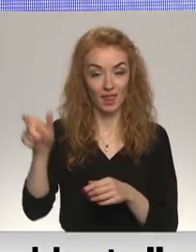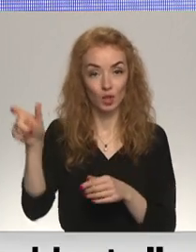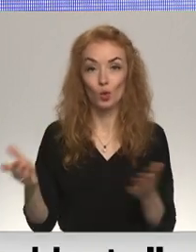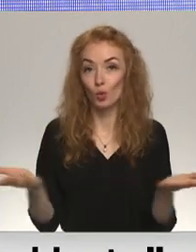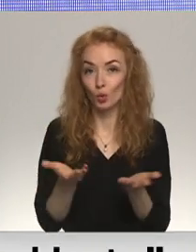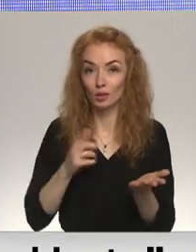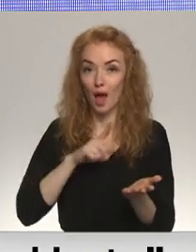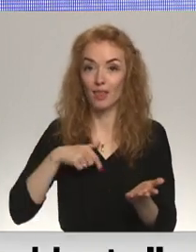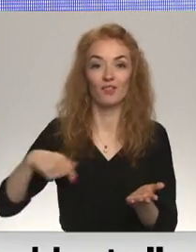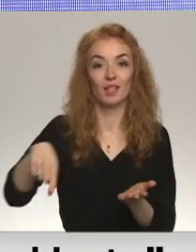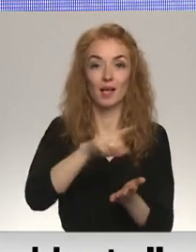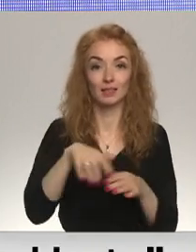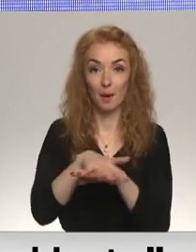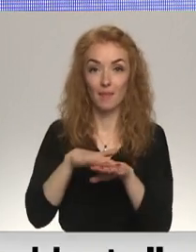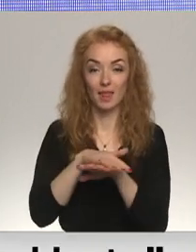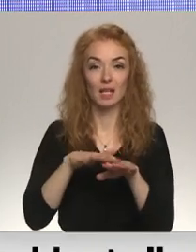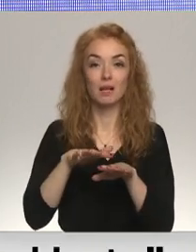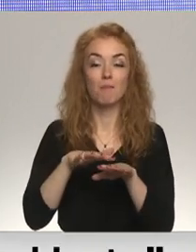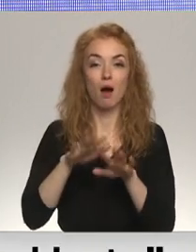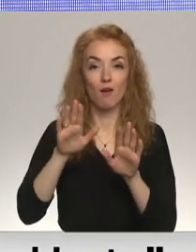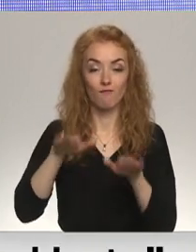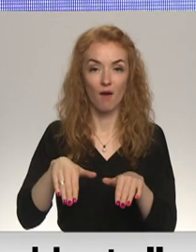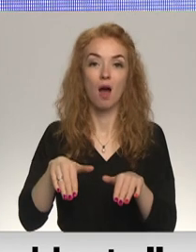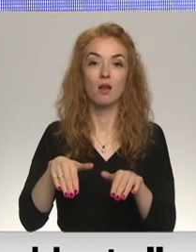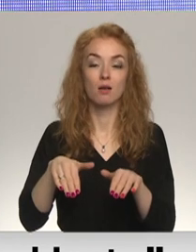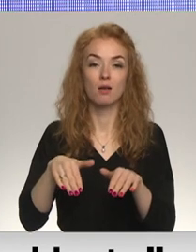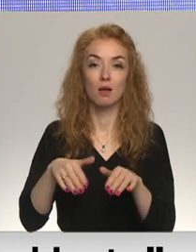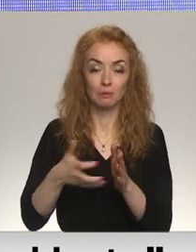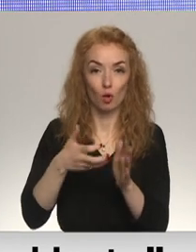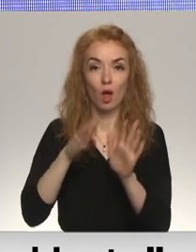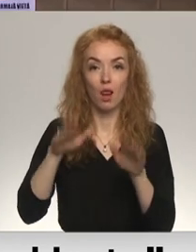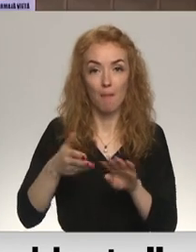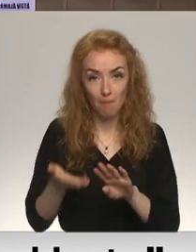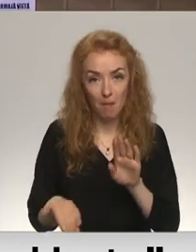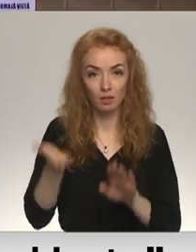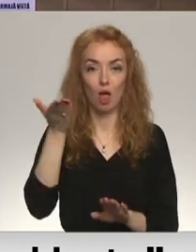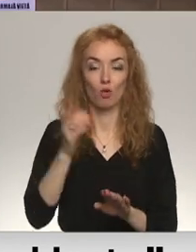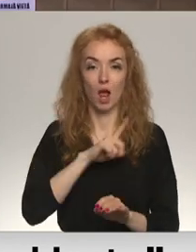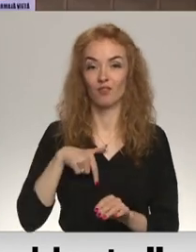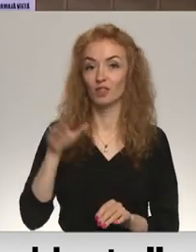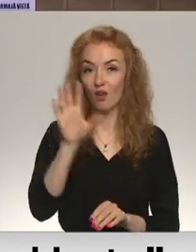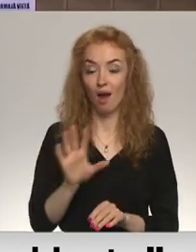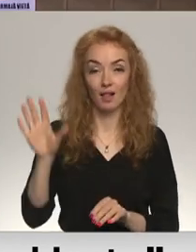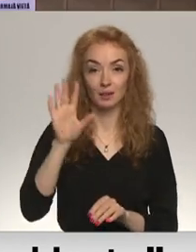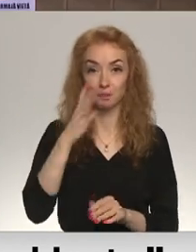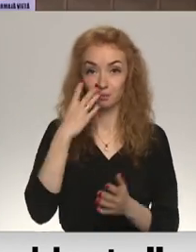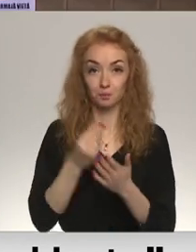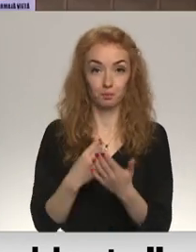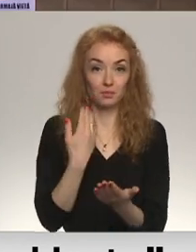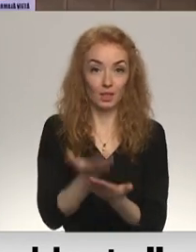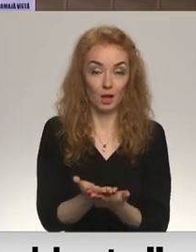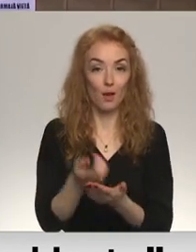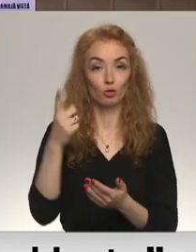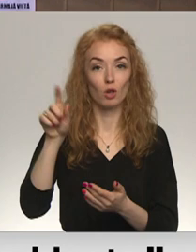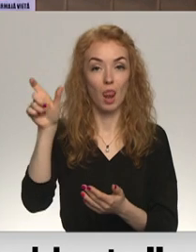Latvijas sabiedrība varēs izmantot, lai izcelt šo valsti no šī purva, kurā mēs esam nonākuši. Runājot par savu piedāvājumu, Šlesere